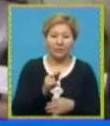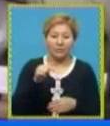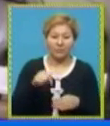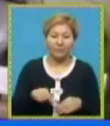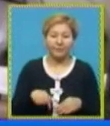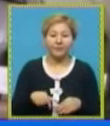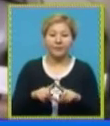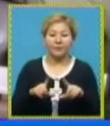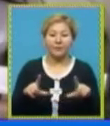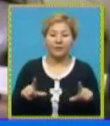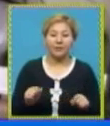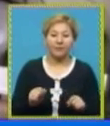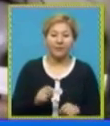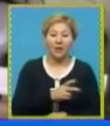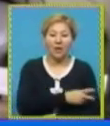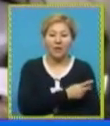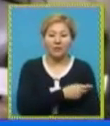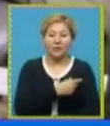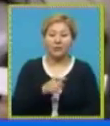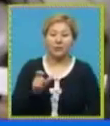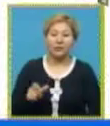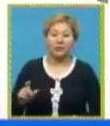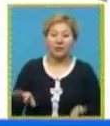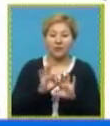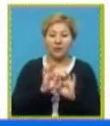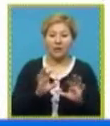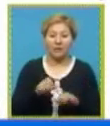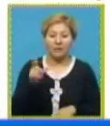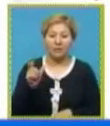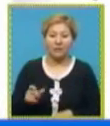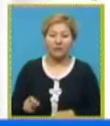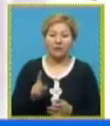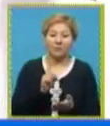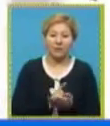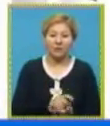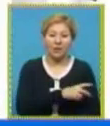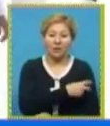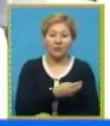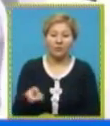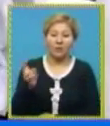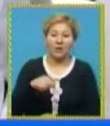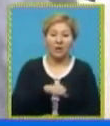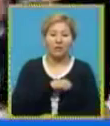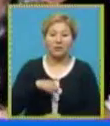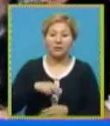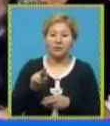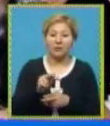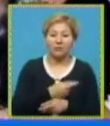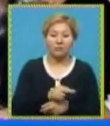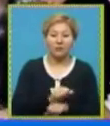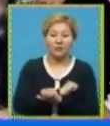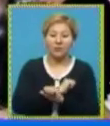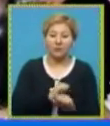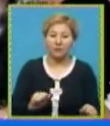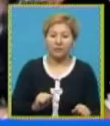бөлек дәрігерлер тұрғындарды өз беттерінше ем жасаудан аулақ болуға шақырады. Өйткені нақ осы жағдай аурудың алдын алуға кедергі келтіреді екен. Сондықтан